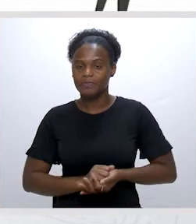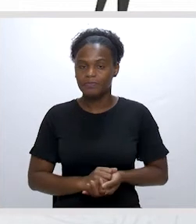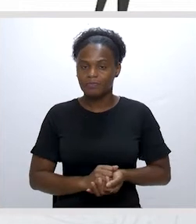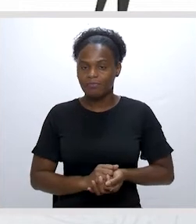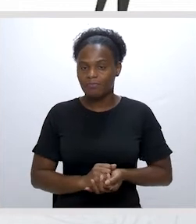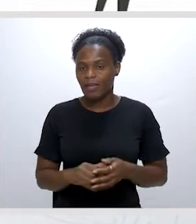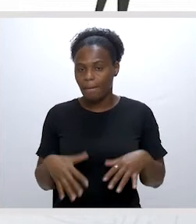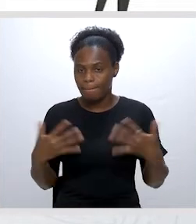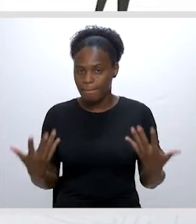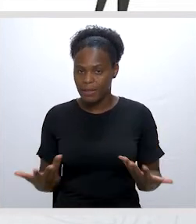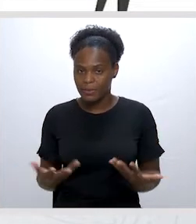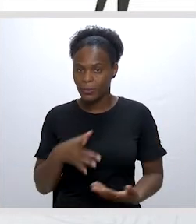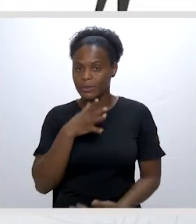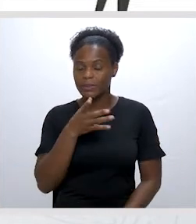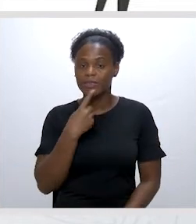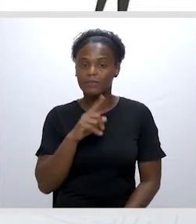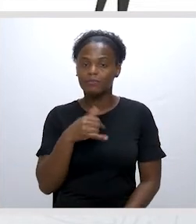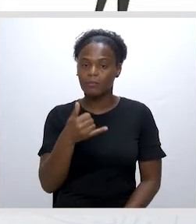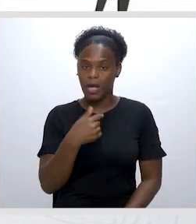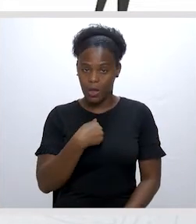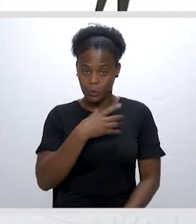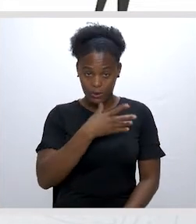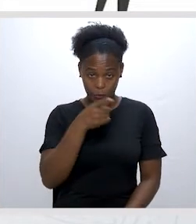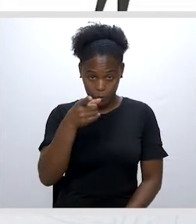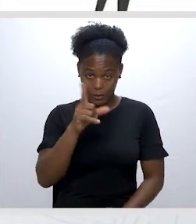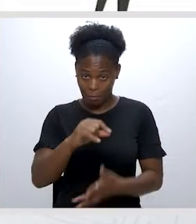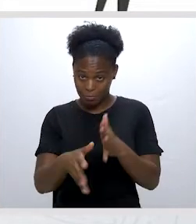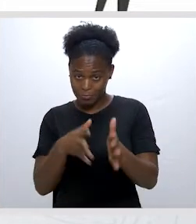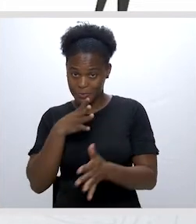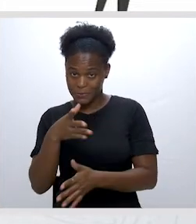Maintenant, répétez après moi.